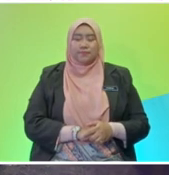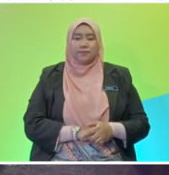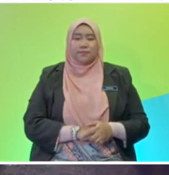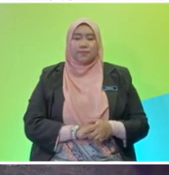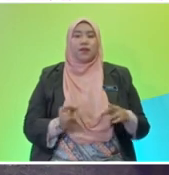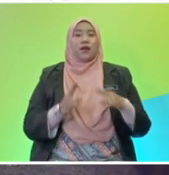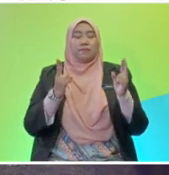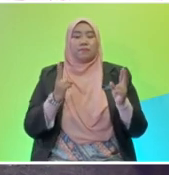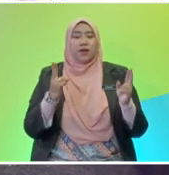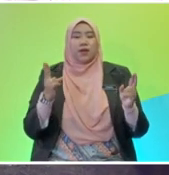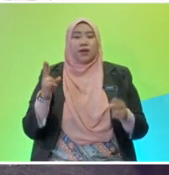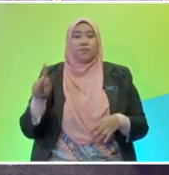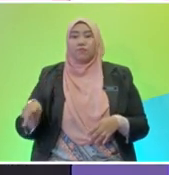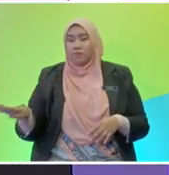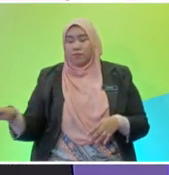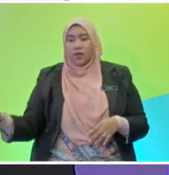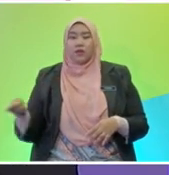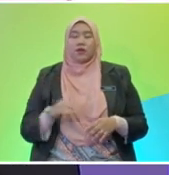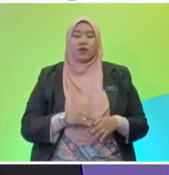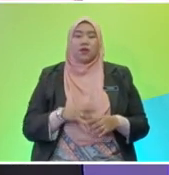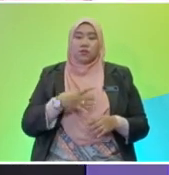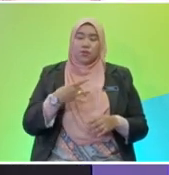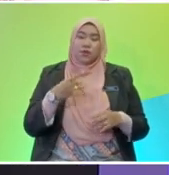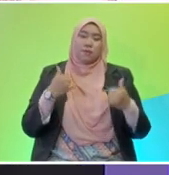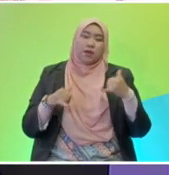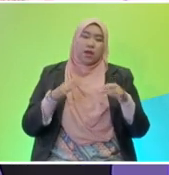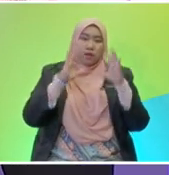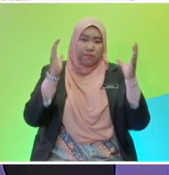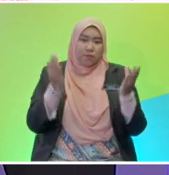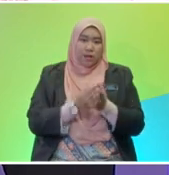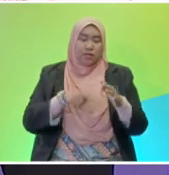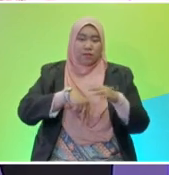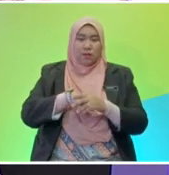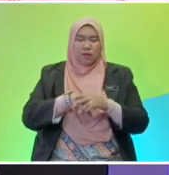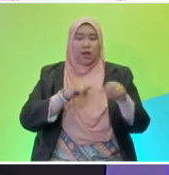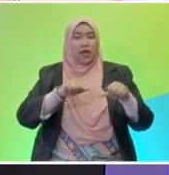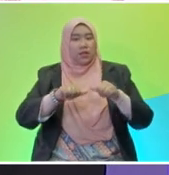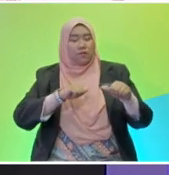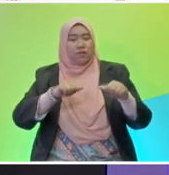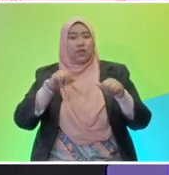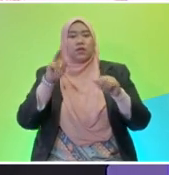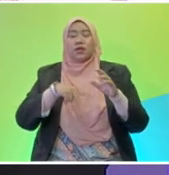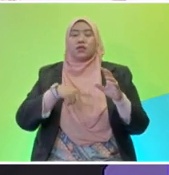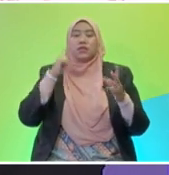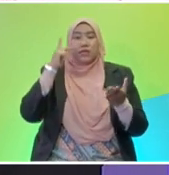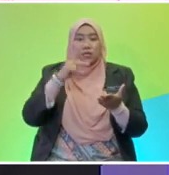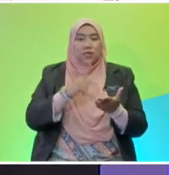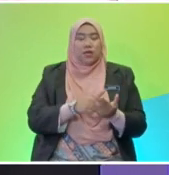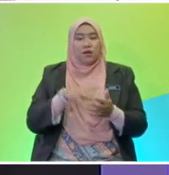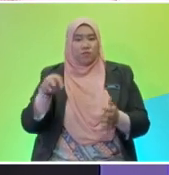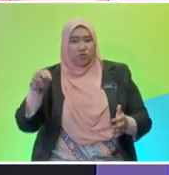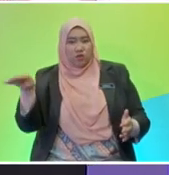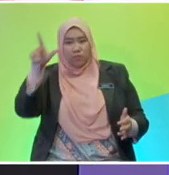bermain bola sepak activity bermain bola sepak ini merupakan aktivitas yang sangat terkenal dalam kalangan murid-murid lelaki